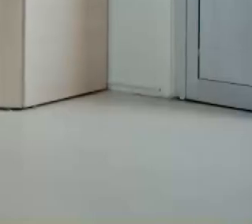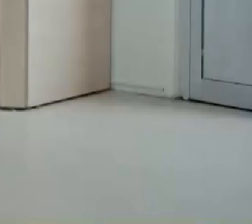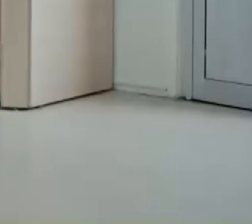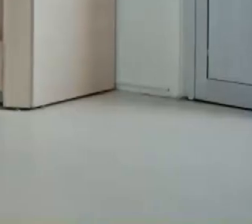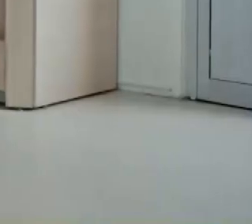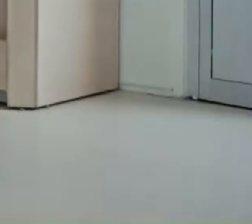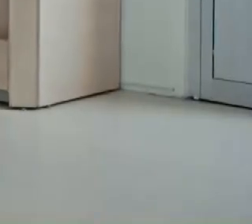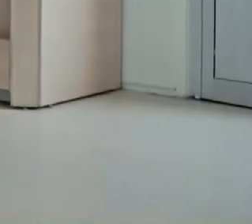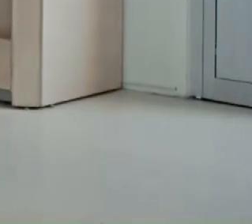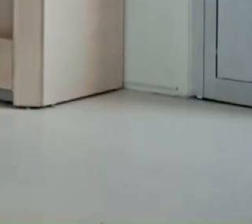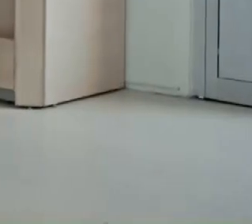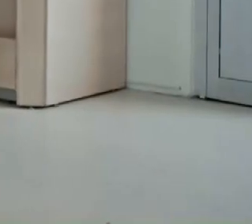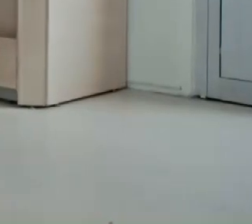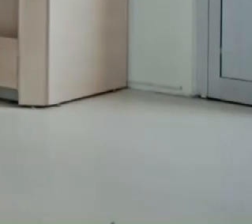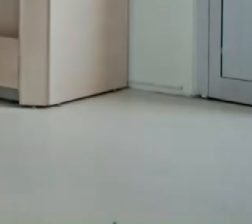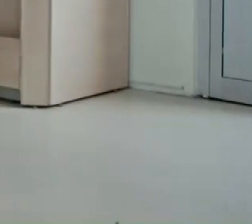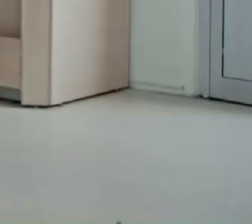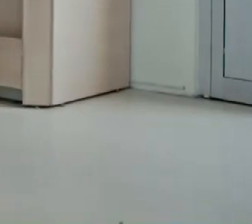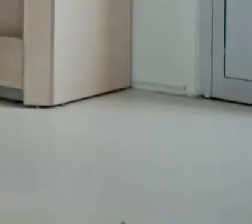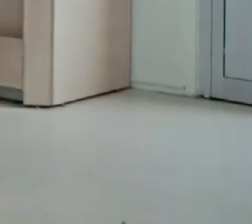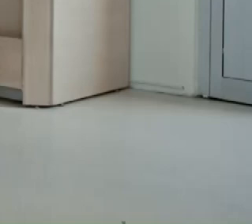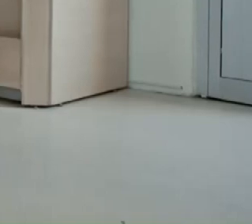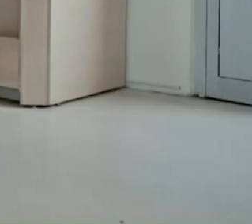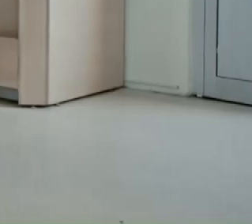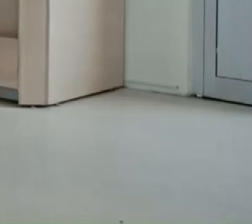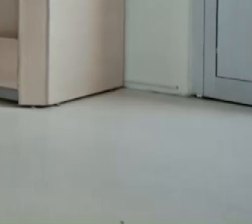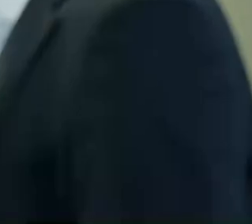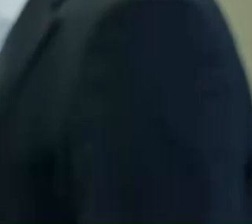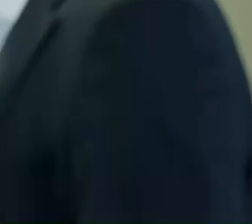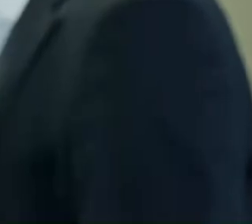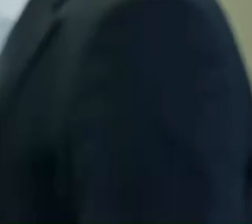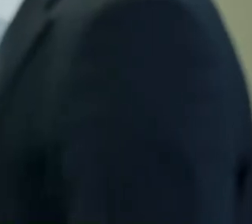Gökçe sıkıntılı ifadesiyle düşünürken hafifçe sendeleyince Begüm yanına koştu.